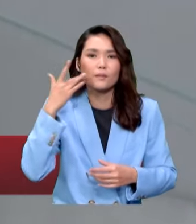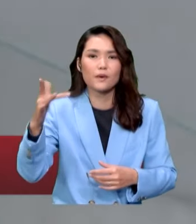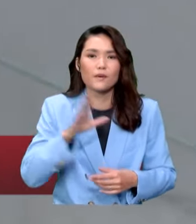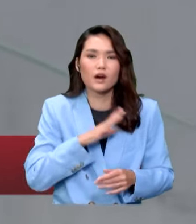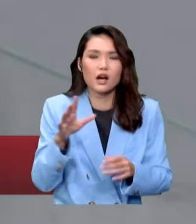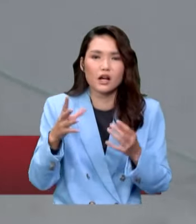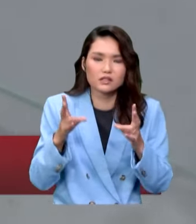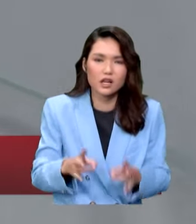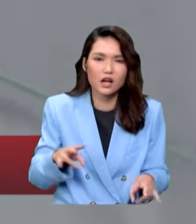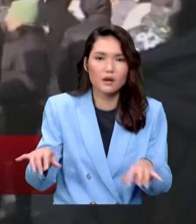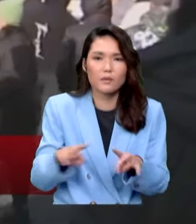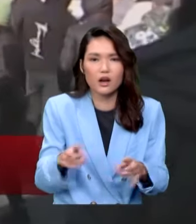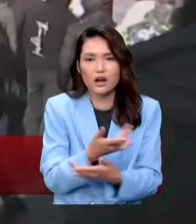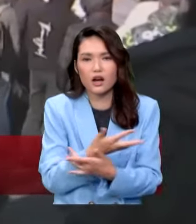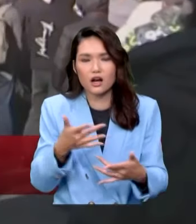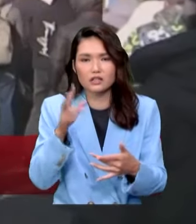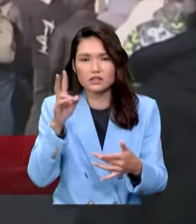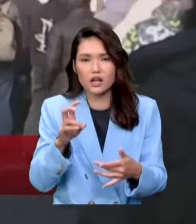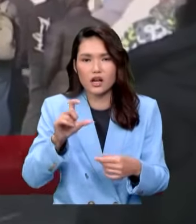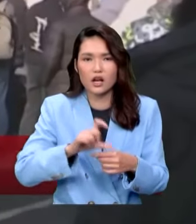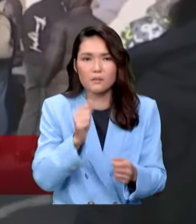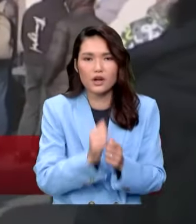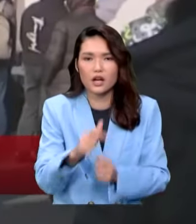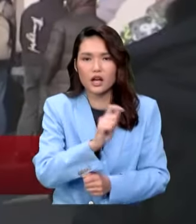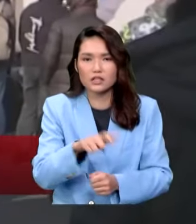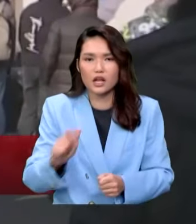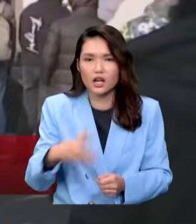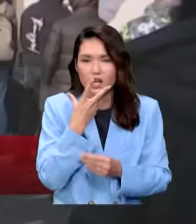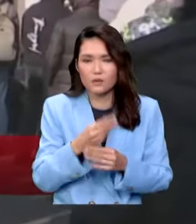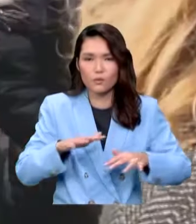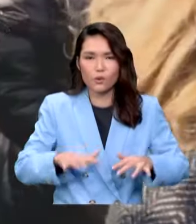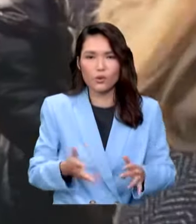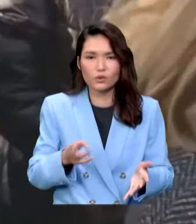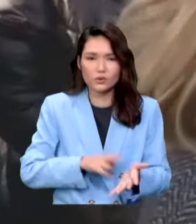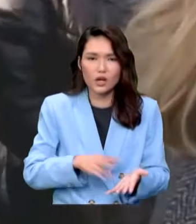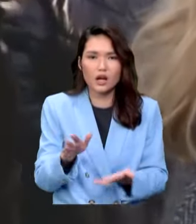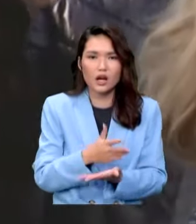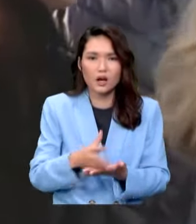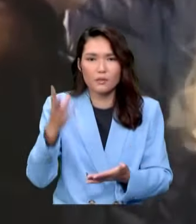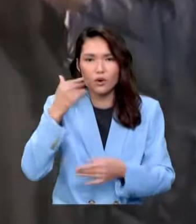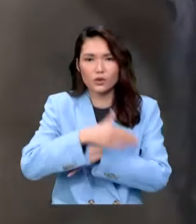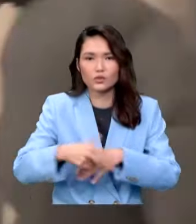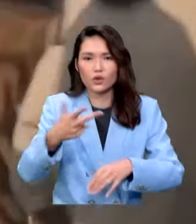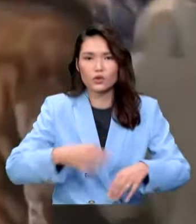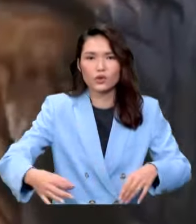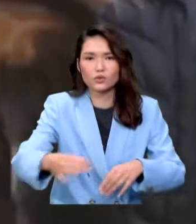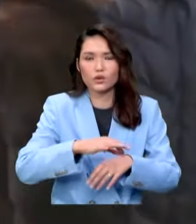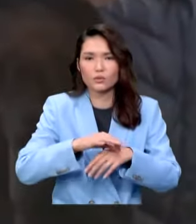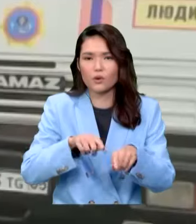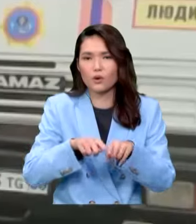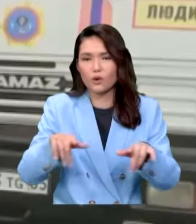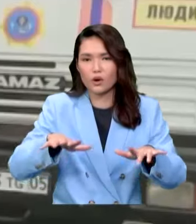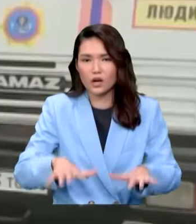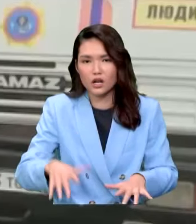апат кезінде қала халқы түгелмен Алатауға түсе алмайды. Сондықтан әр ауданда жиналатын орындар қарастырылған. Одан бөлек Алматы мен көршілес 3 облысқа шығар күре жолдың бойында